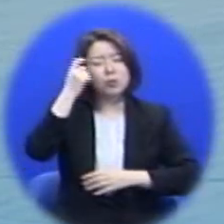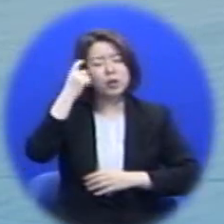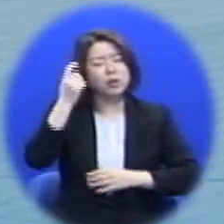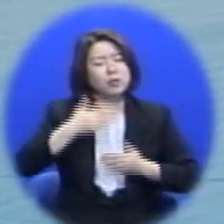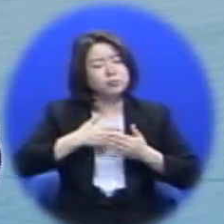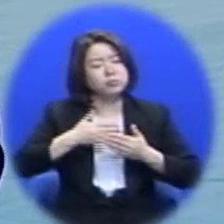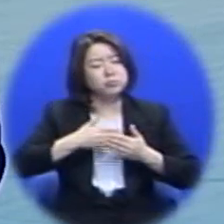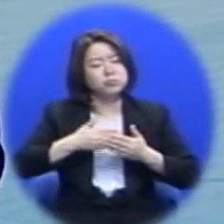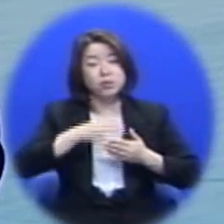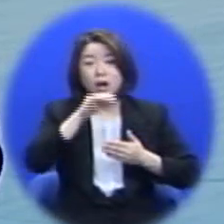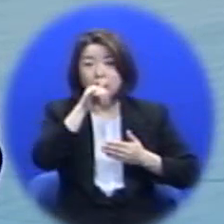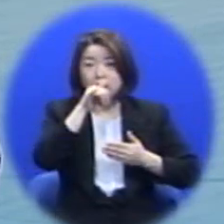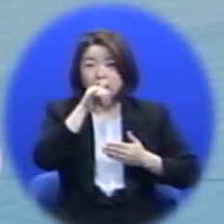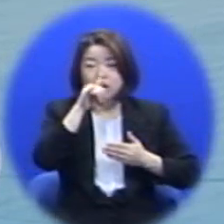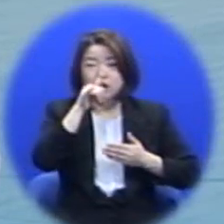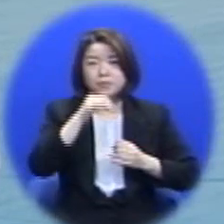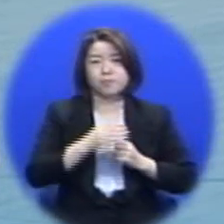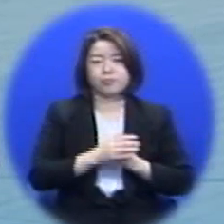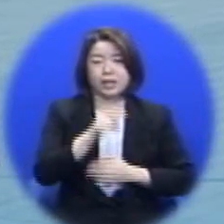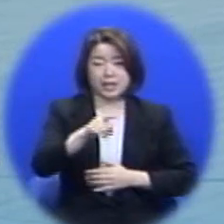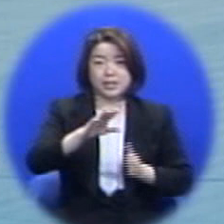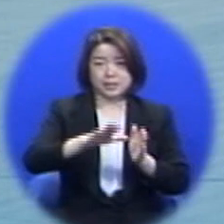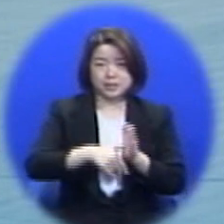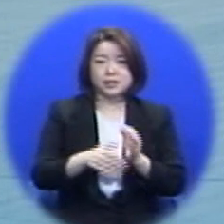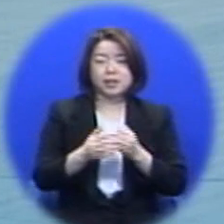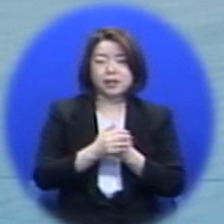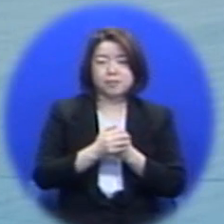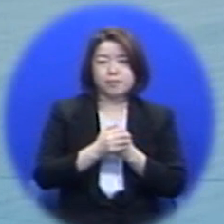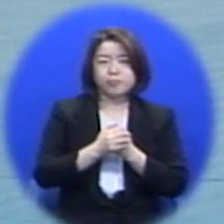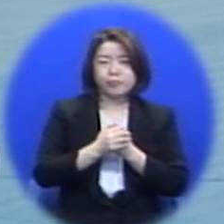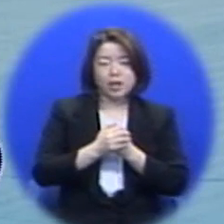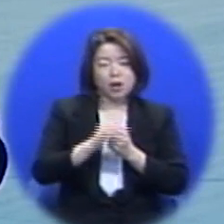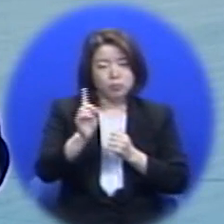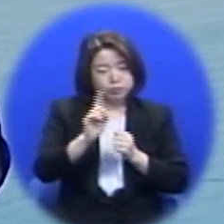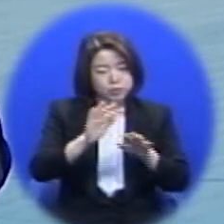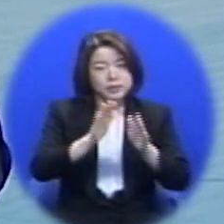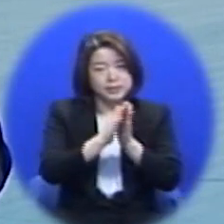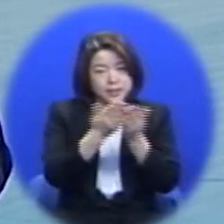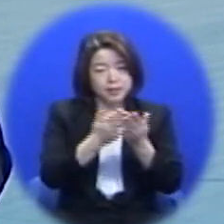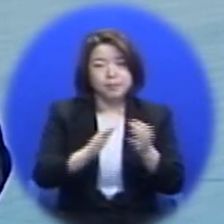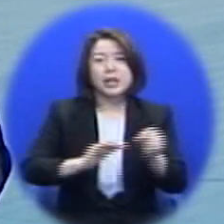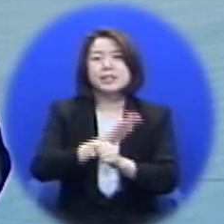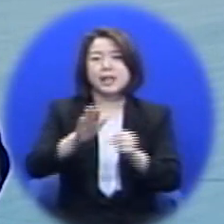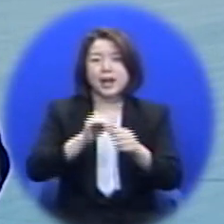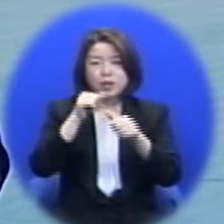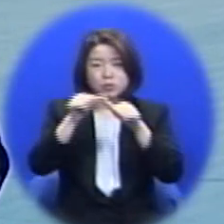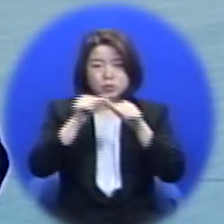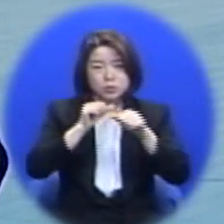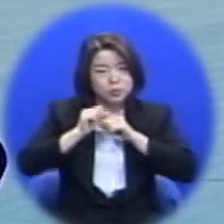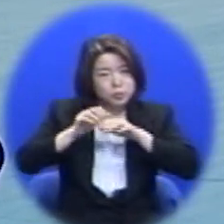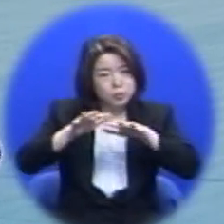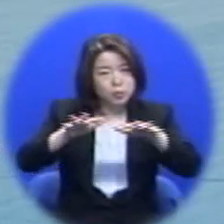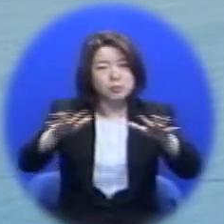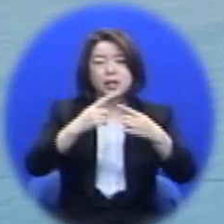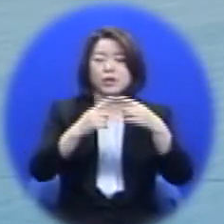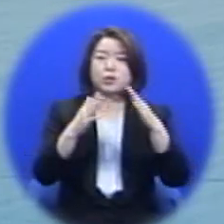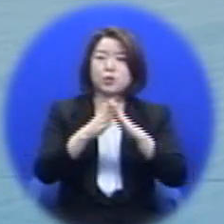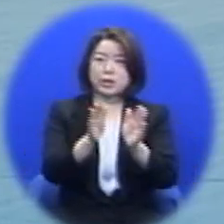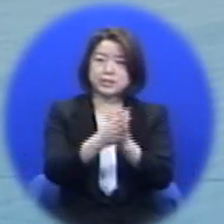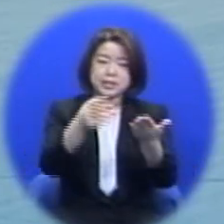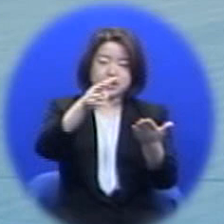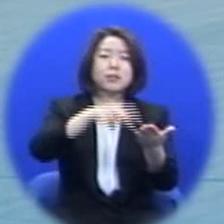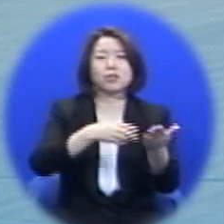그때 켄 블랜차드가 쓴 사랑으로 소문난 교회라는 책을 읽었습니다.